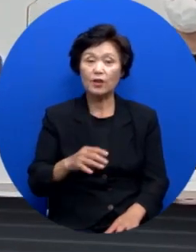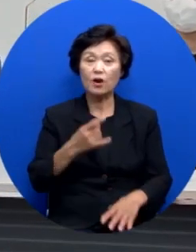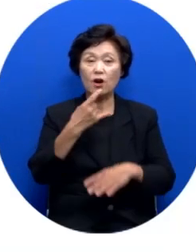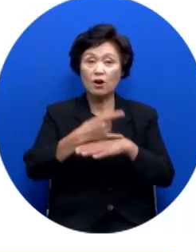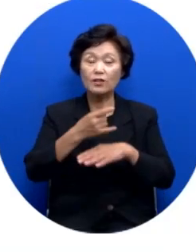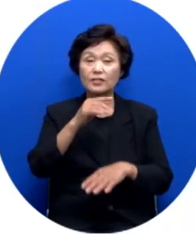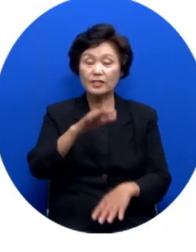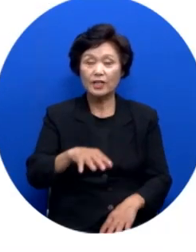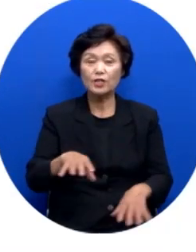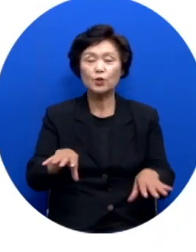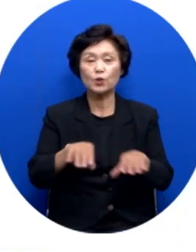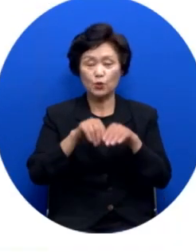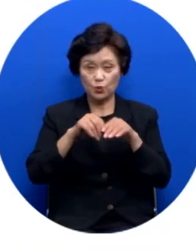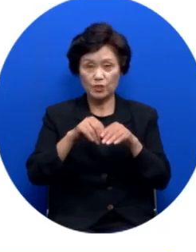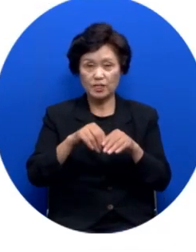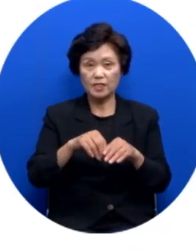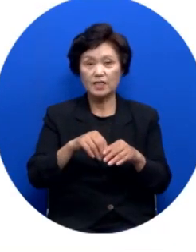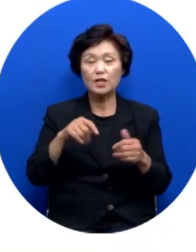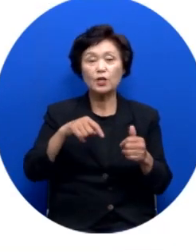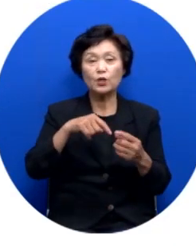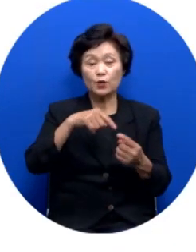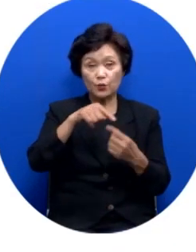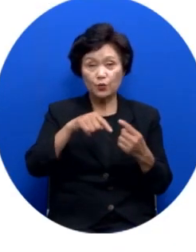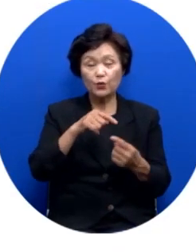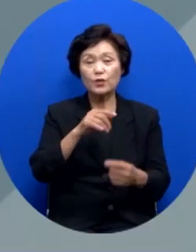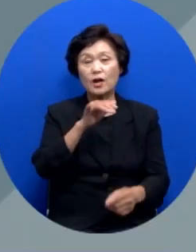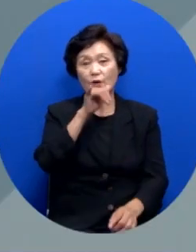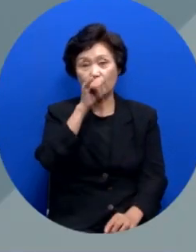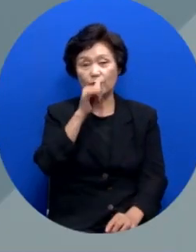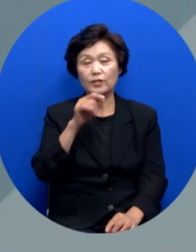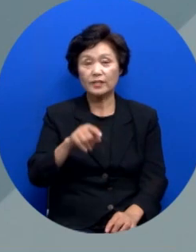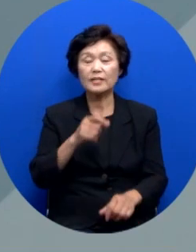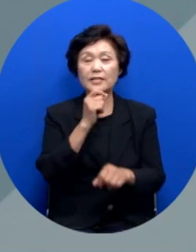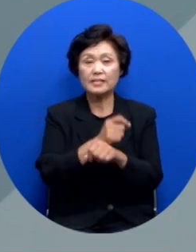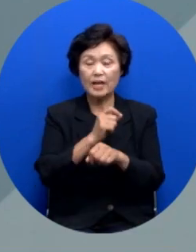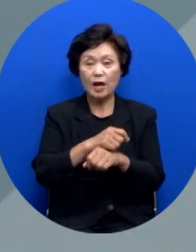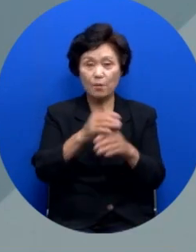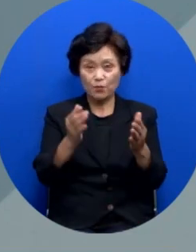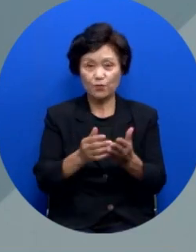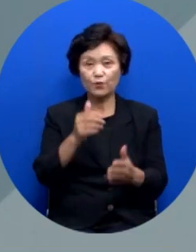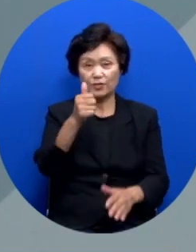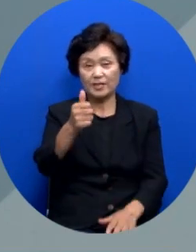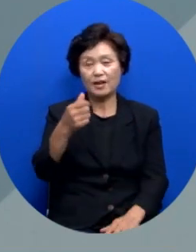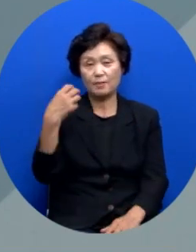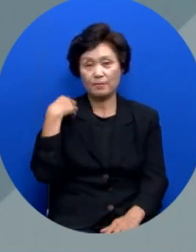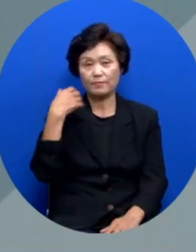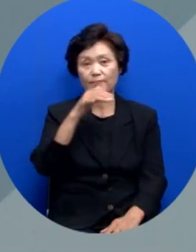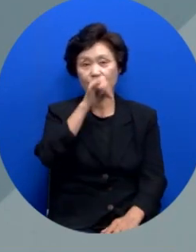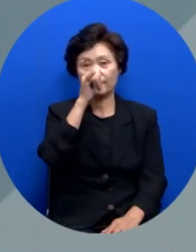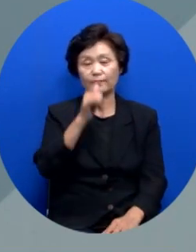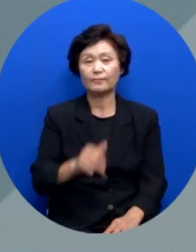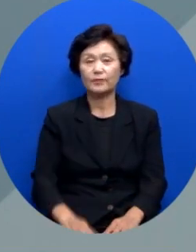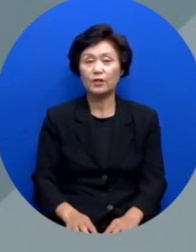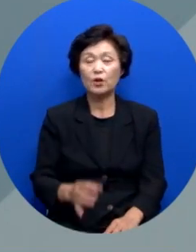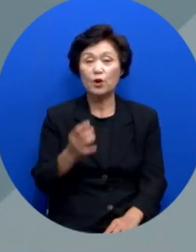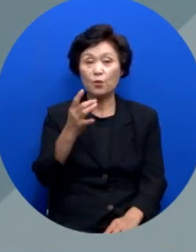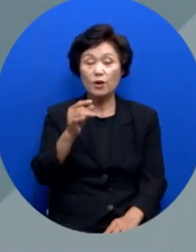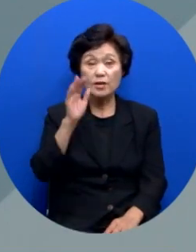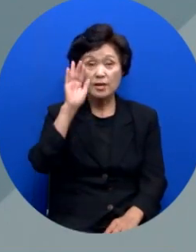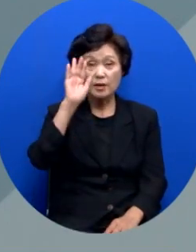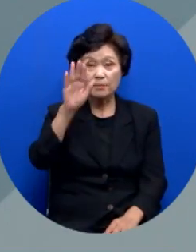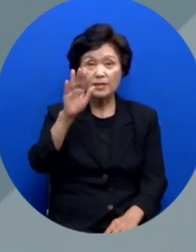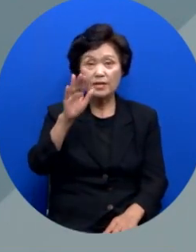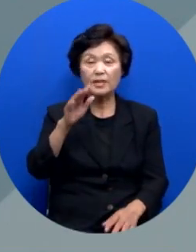조직을 운영하고 있고 저는 그 중간지원 조직에서 사무국장으로 일을 하고 있습니다. 원래 경북